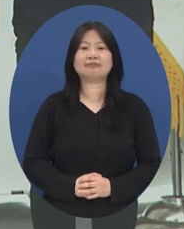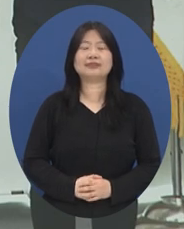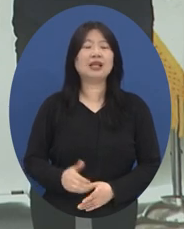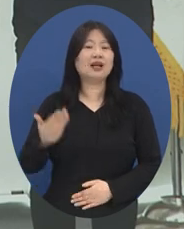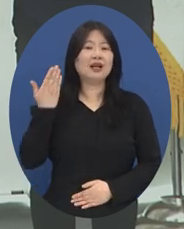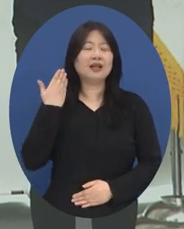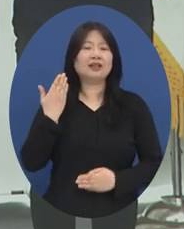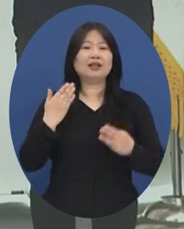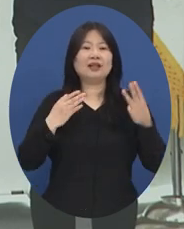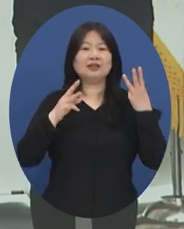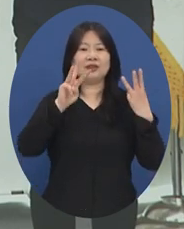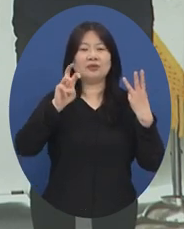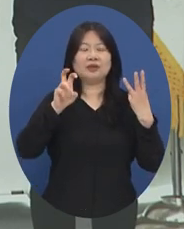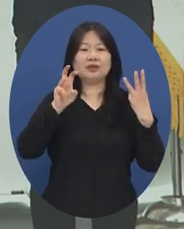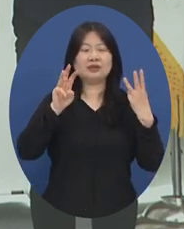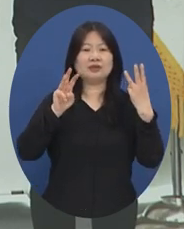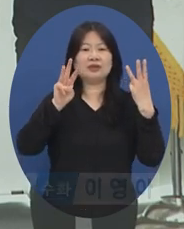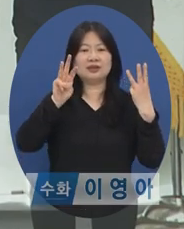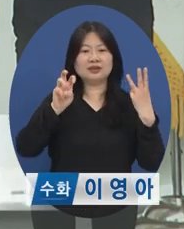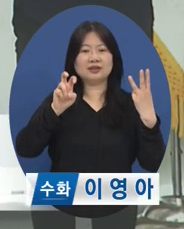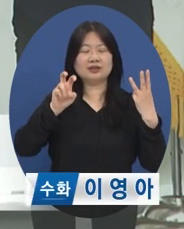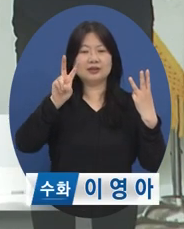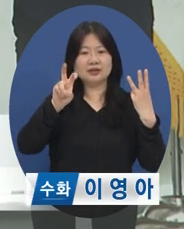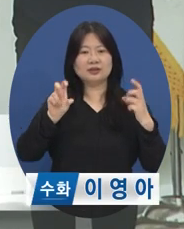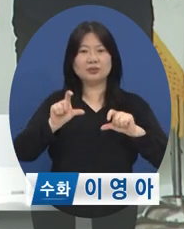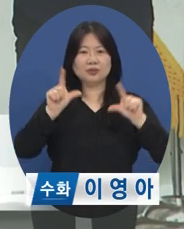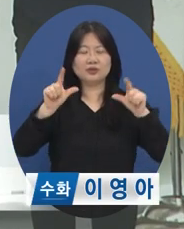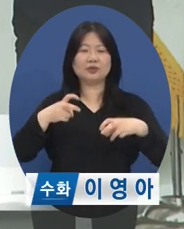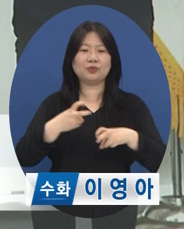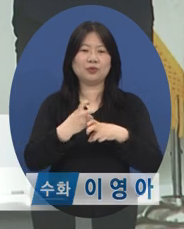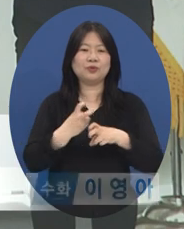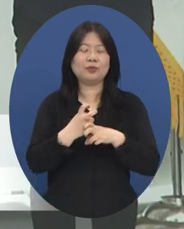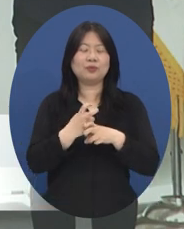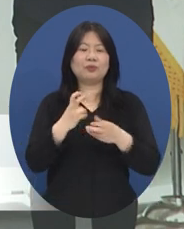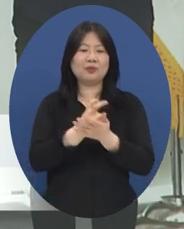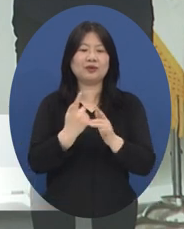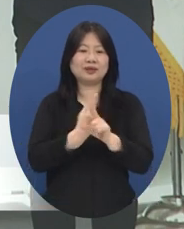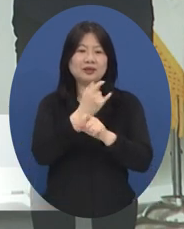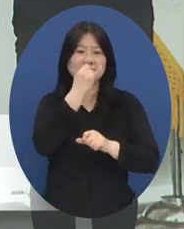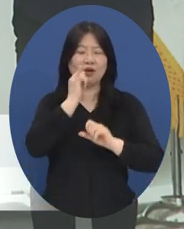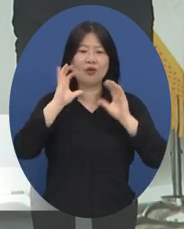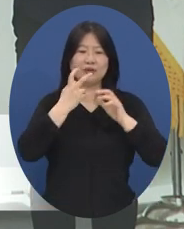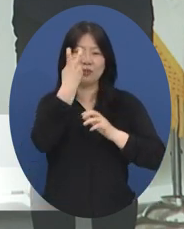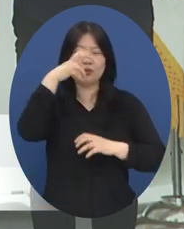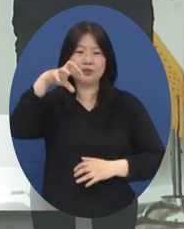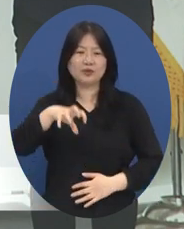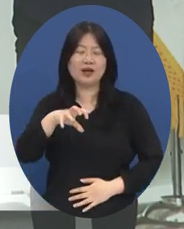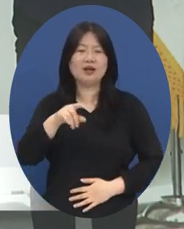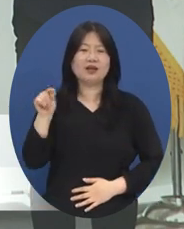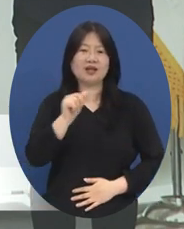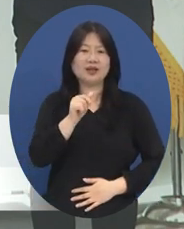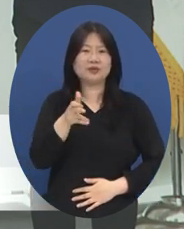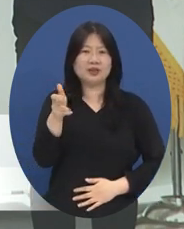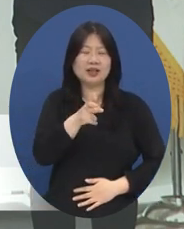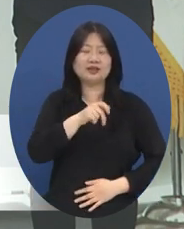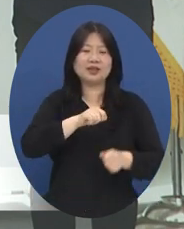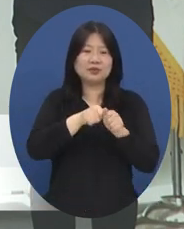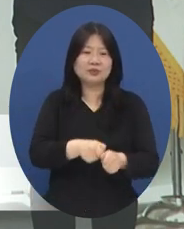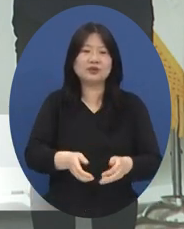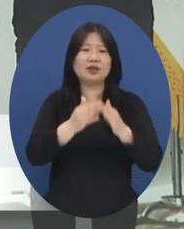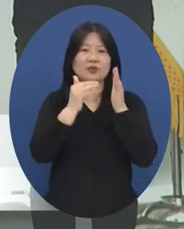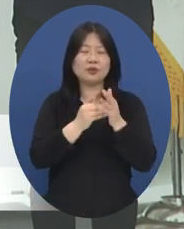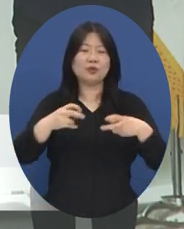지난 3월 25일 도로교통법 개정으로 어린이 보호구역 내신 오뎅과 과속 단속 카메라 를 의무적으로 설치하고